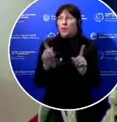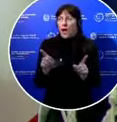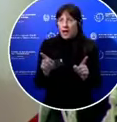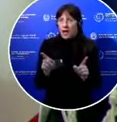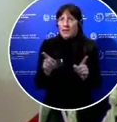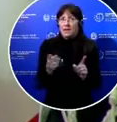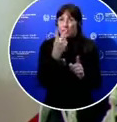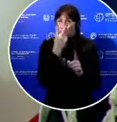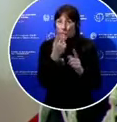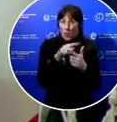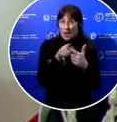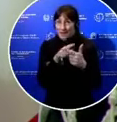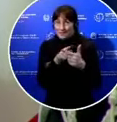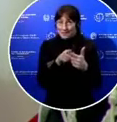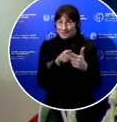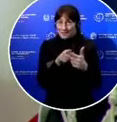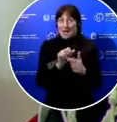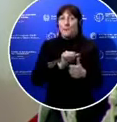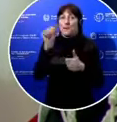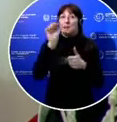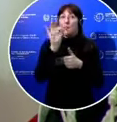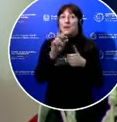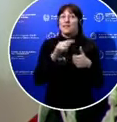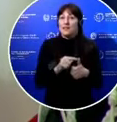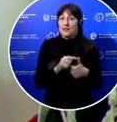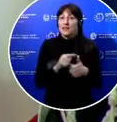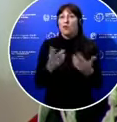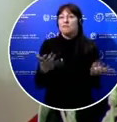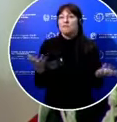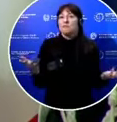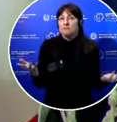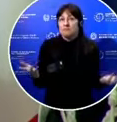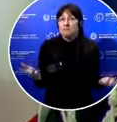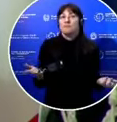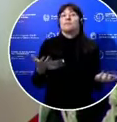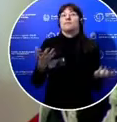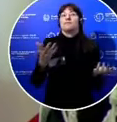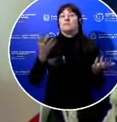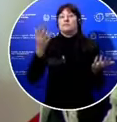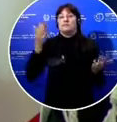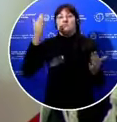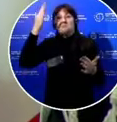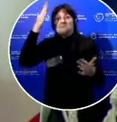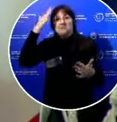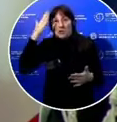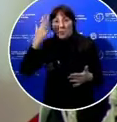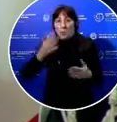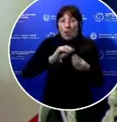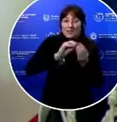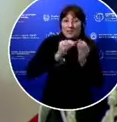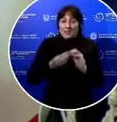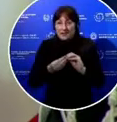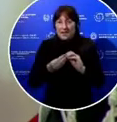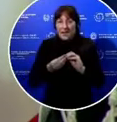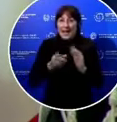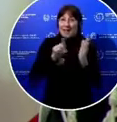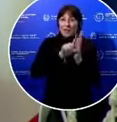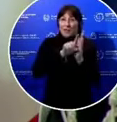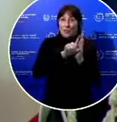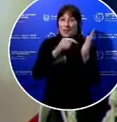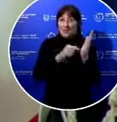sarà duplice. Il primo è quello di proporre eventuali modifiche e adeguamenti alla